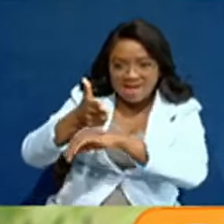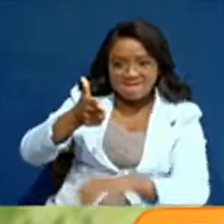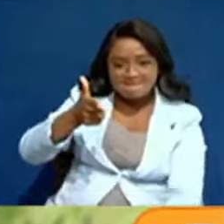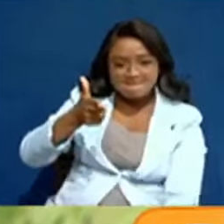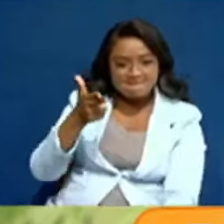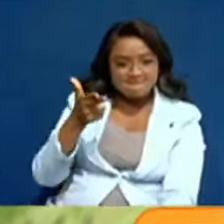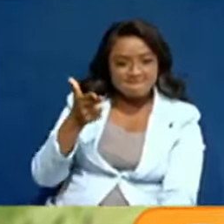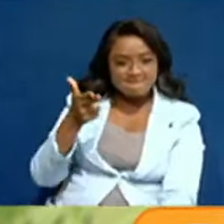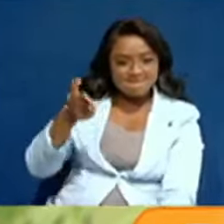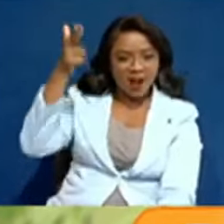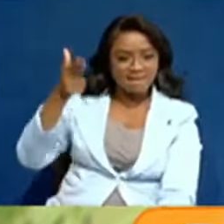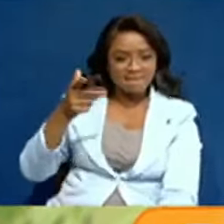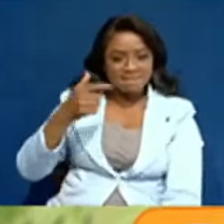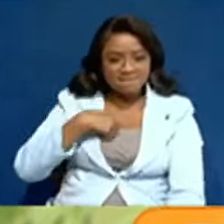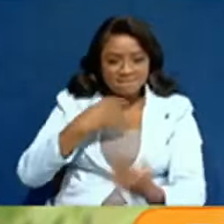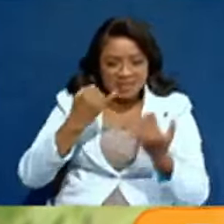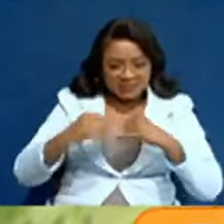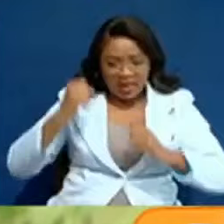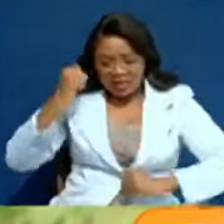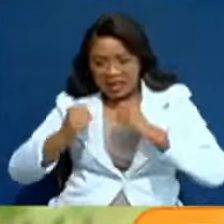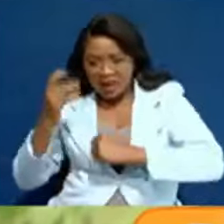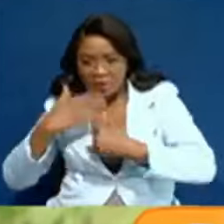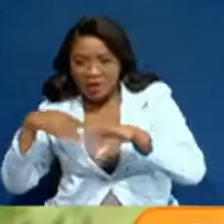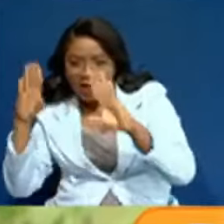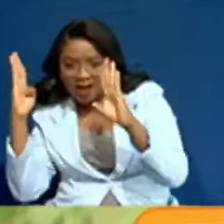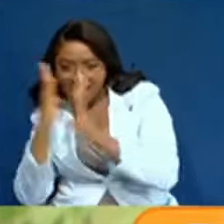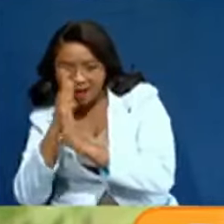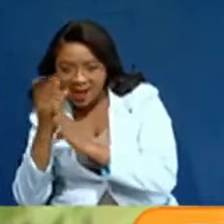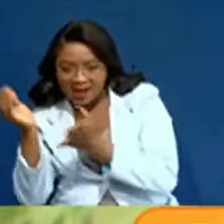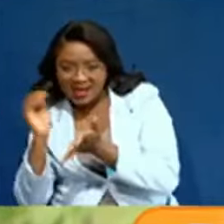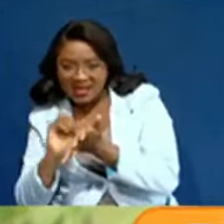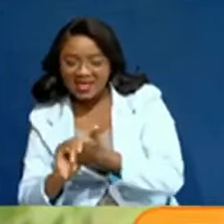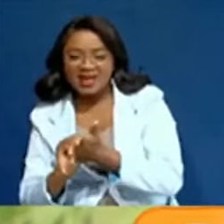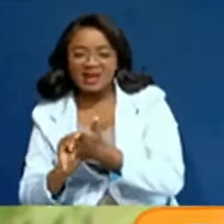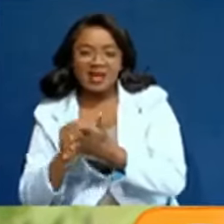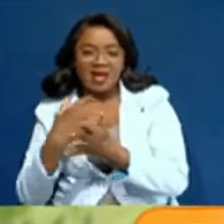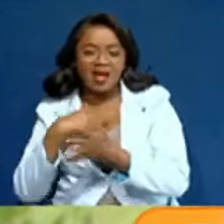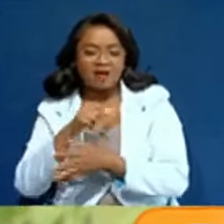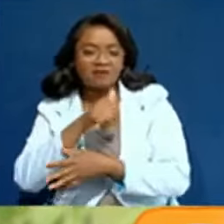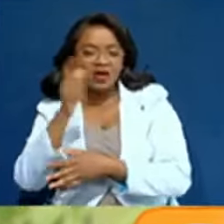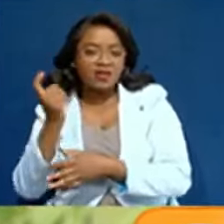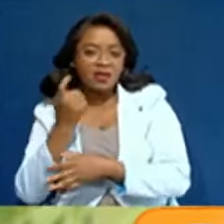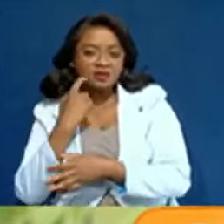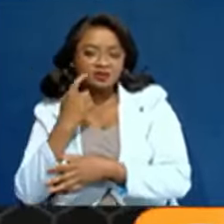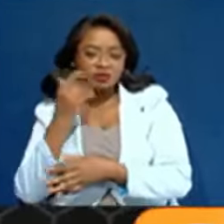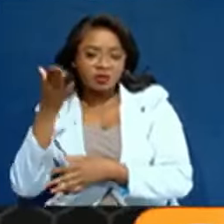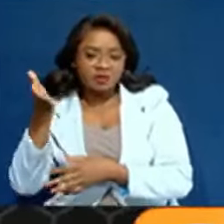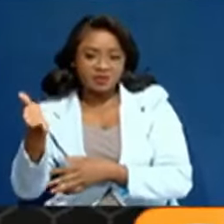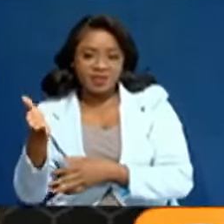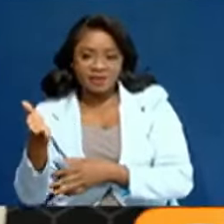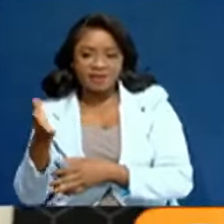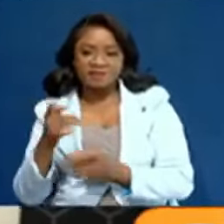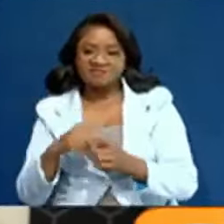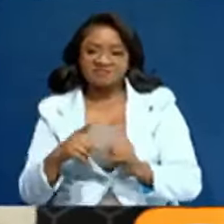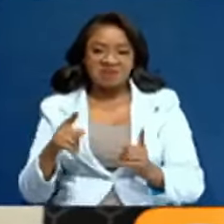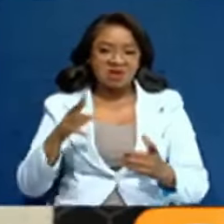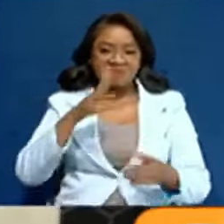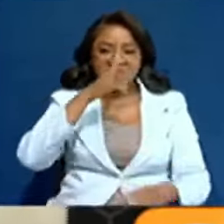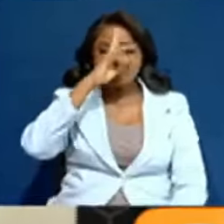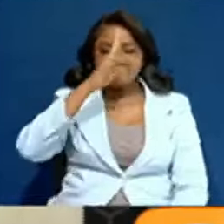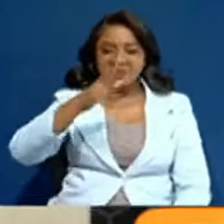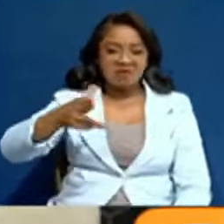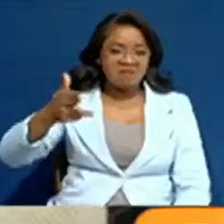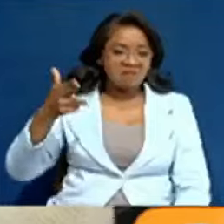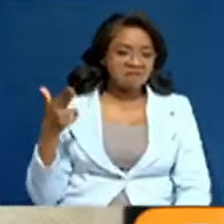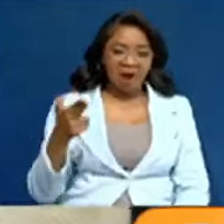Sasa mimi ile kutoroka kujificha kwa ile kuna kaduka ilikuwa hapo. The police officer's